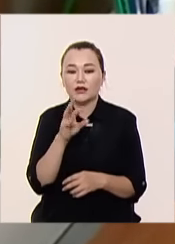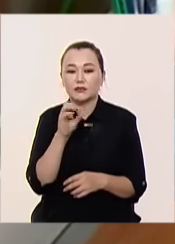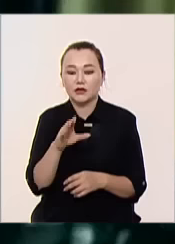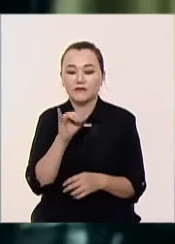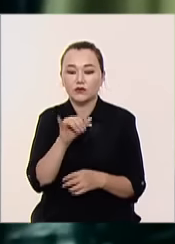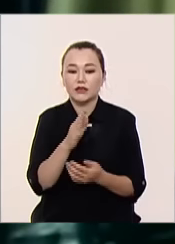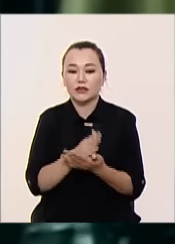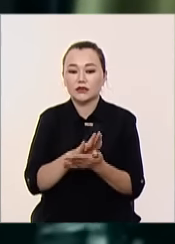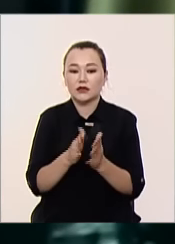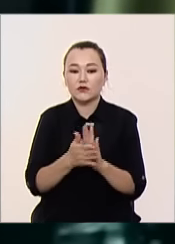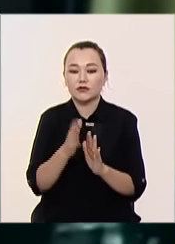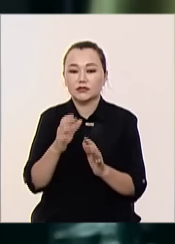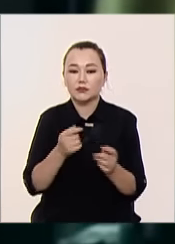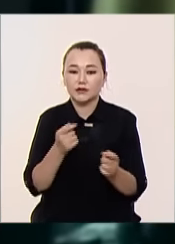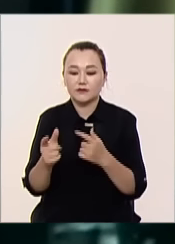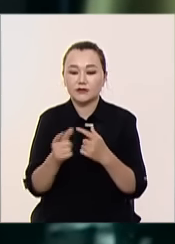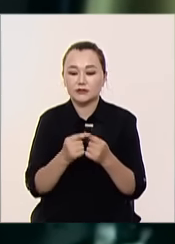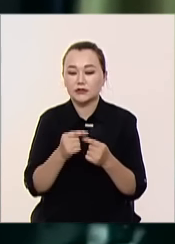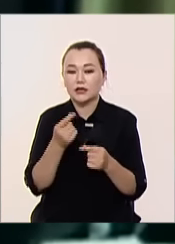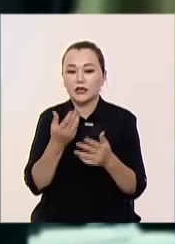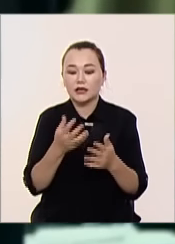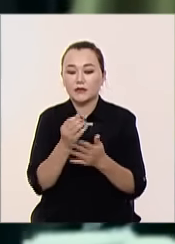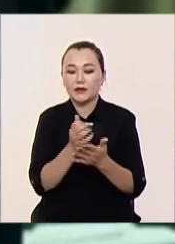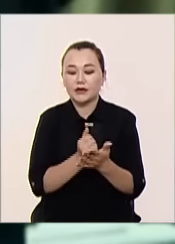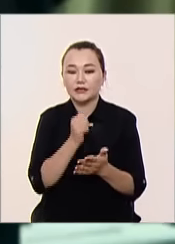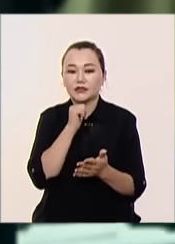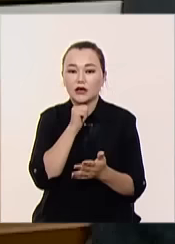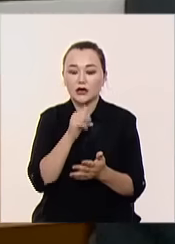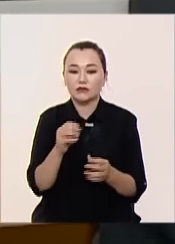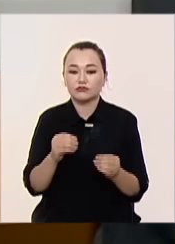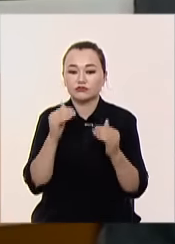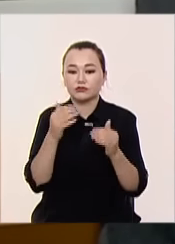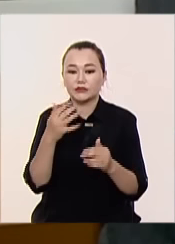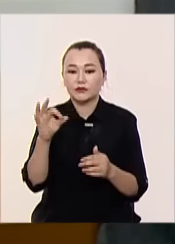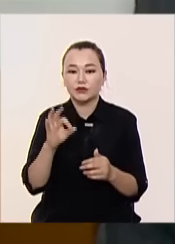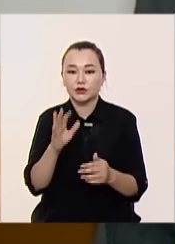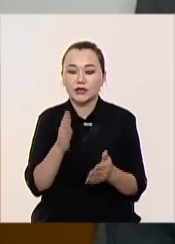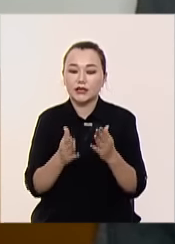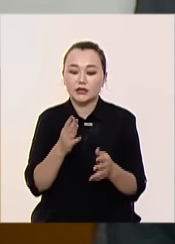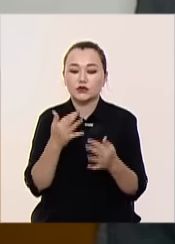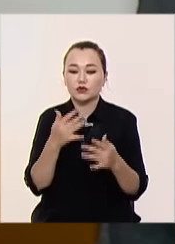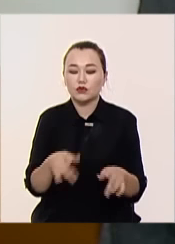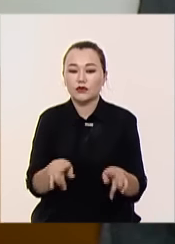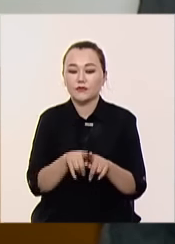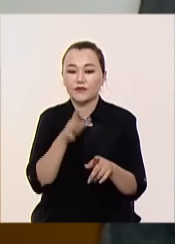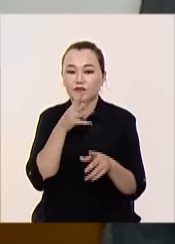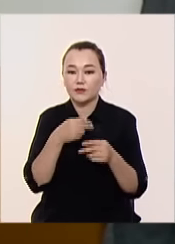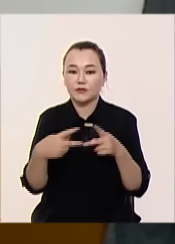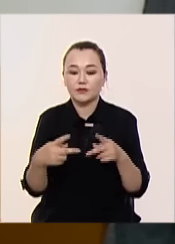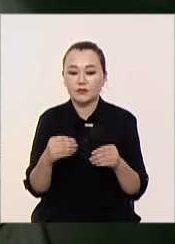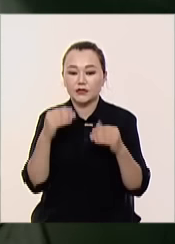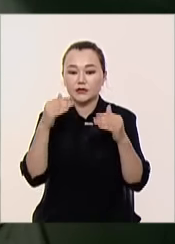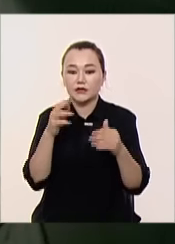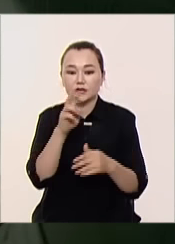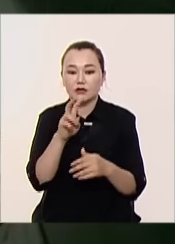у них есть договоренность с правительством. Если на бирже сахара сырца цена подскочит на 5% или настолько же одномоментно поднимется